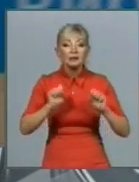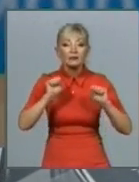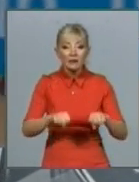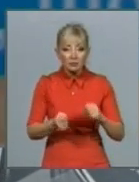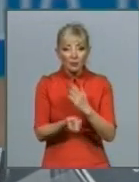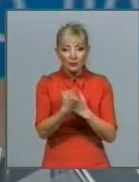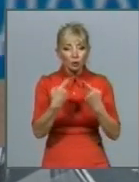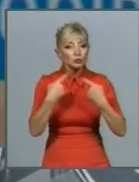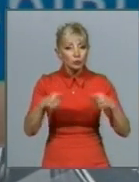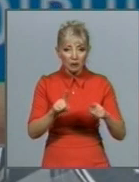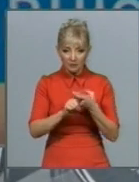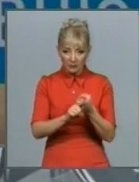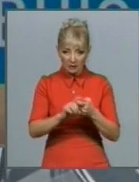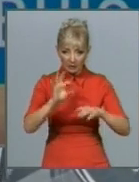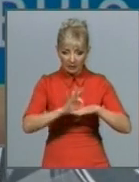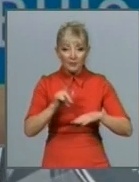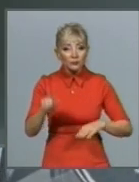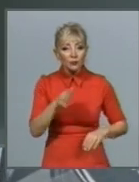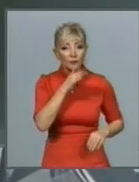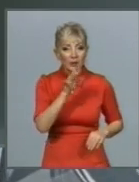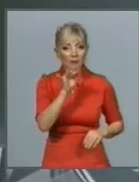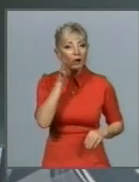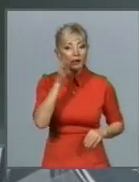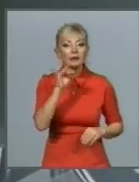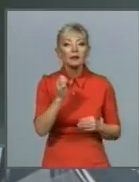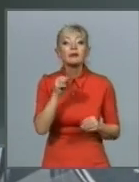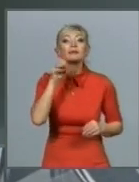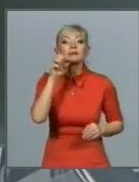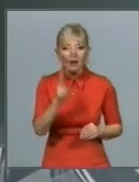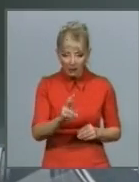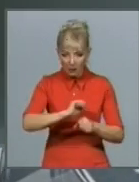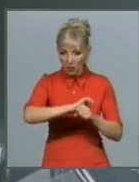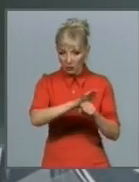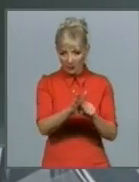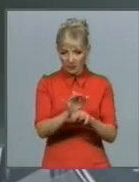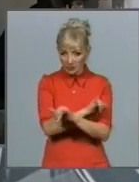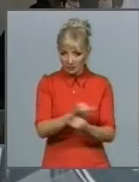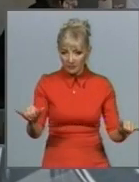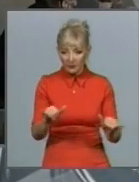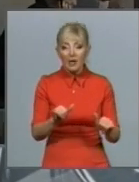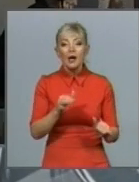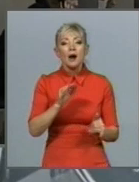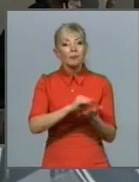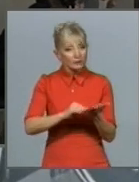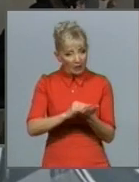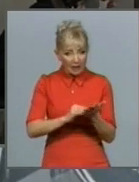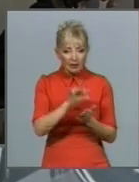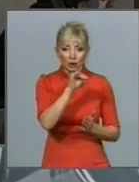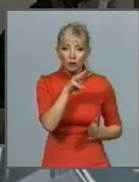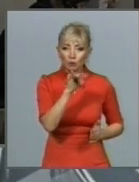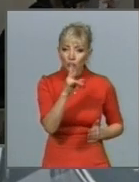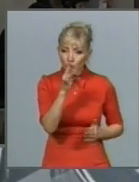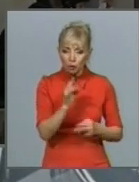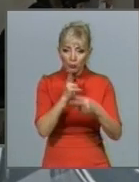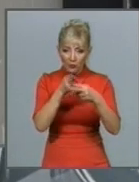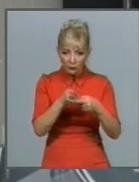інших інфекційних хвороб. І це в той час, коли і так вирує епідемія коронавірусу. Тож котрі зазначають, що імунопрофілактика –